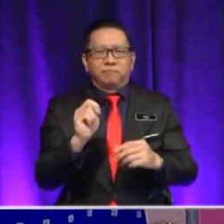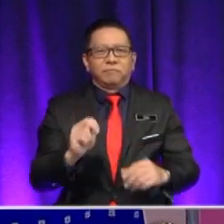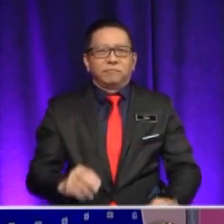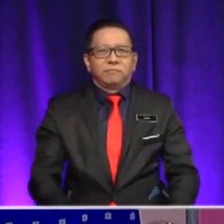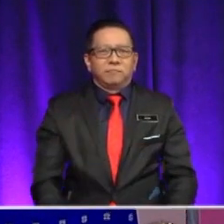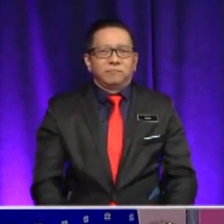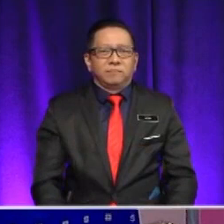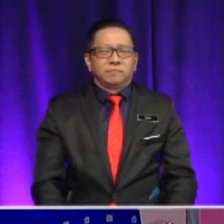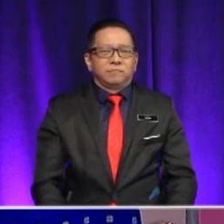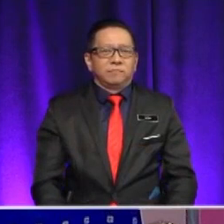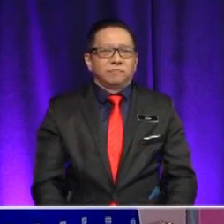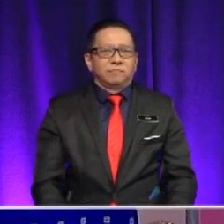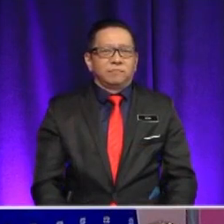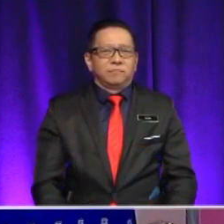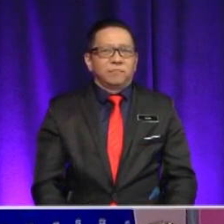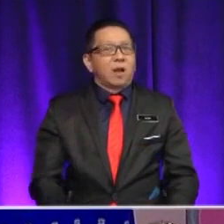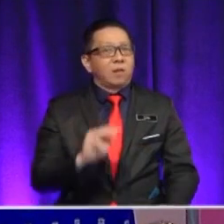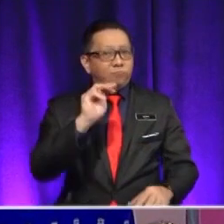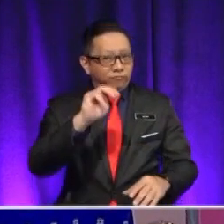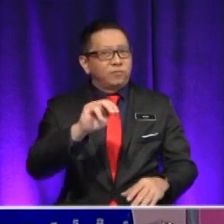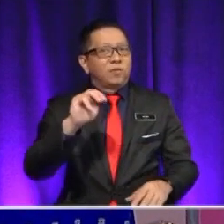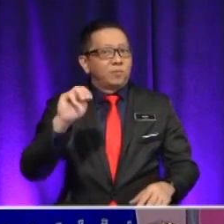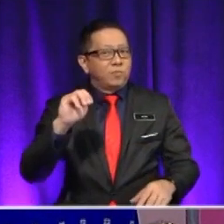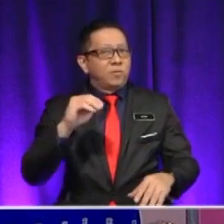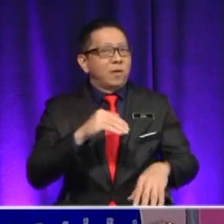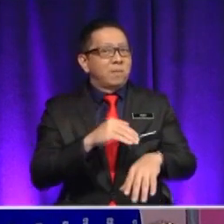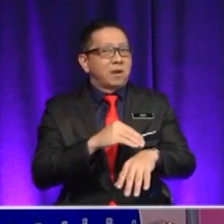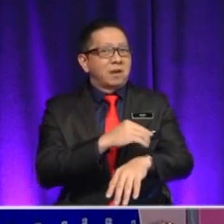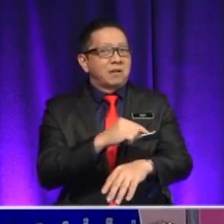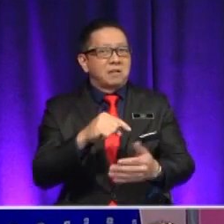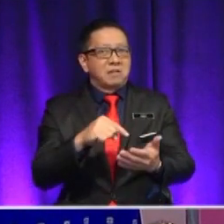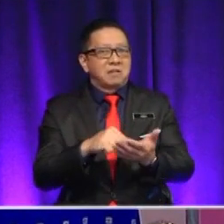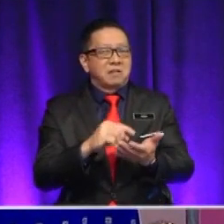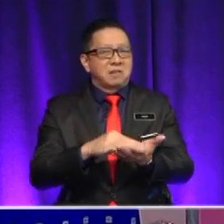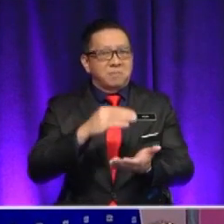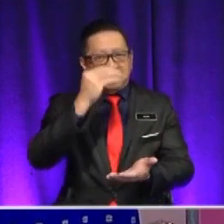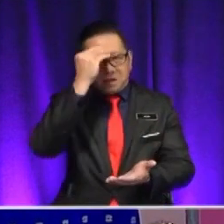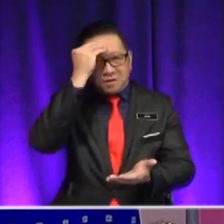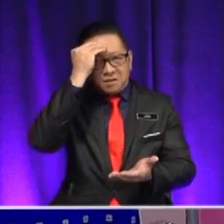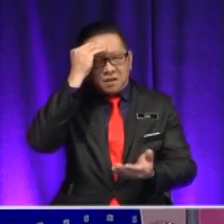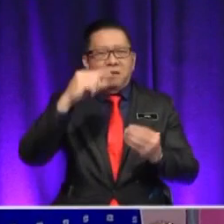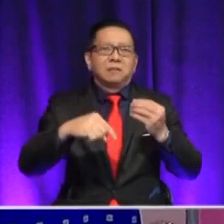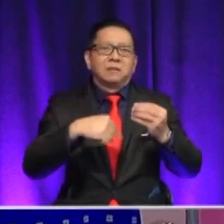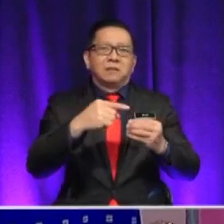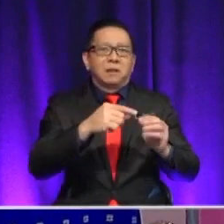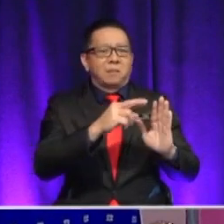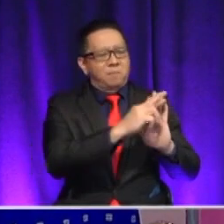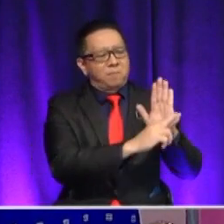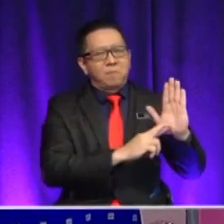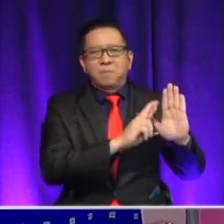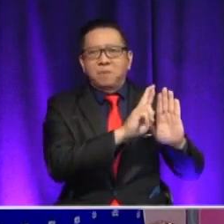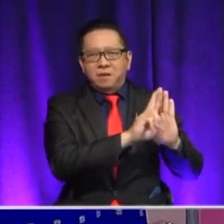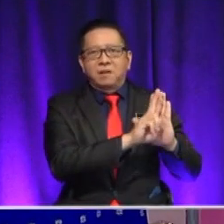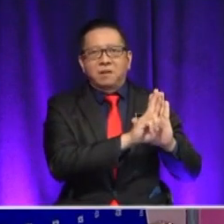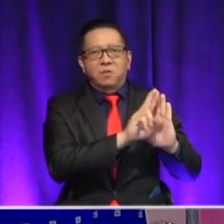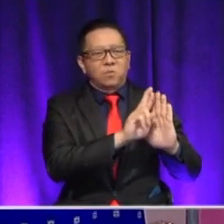juga murid-murid yang berada di rumah. Okey, pada hari ini kita akan belajar satu lagi iaitu peranan rukun negara.